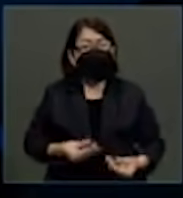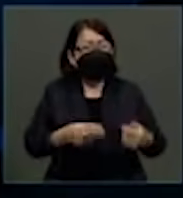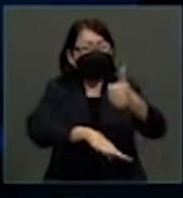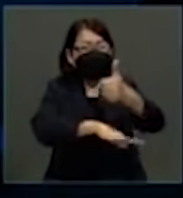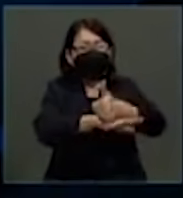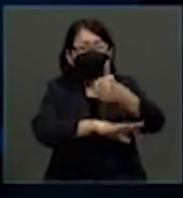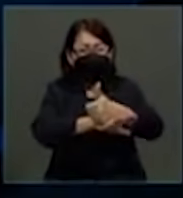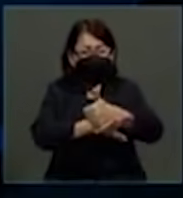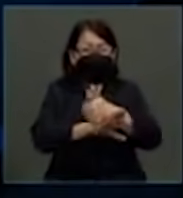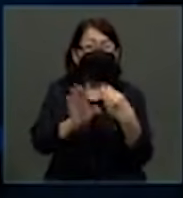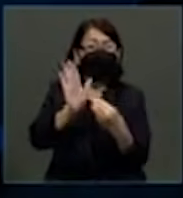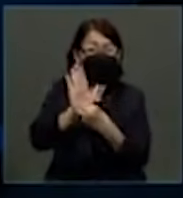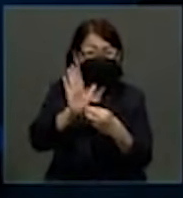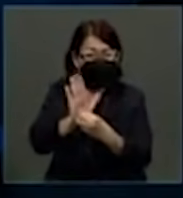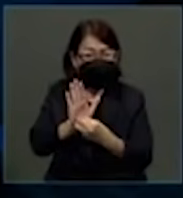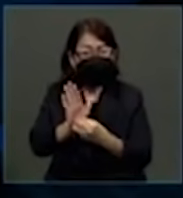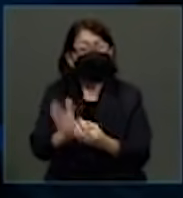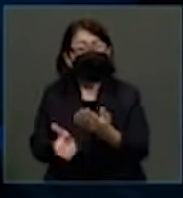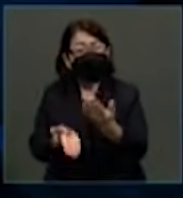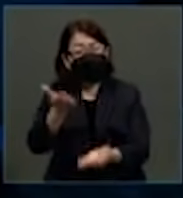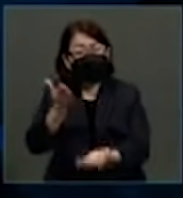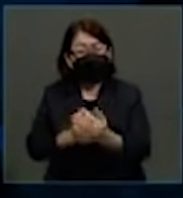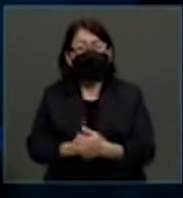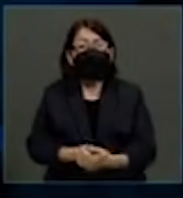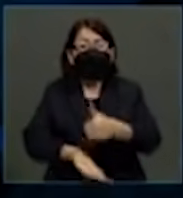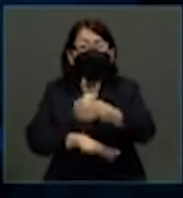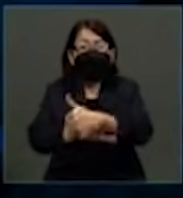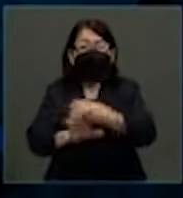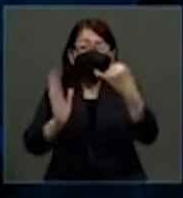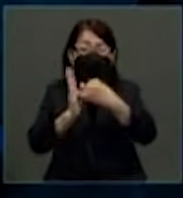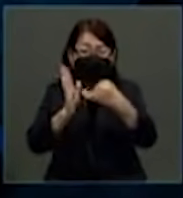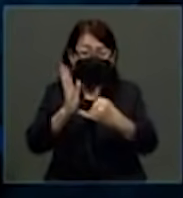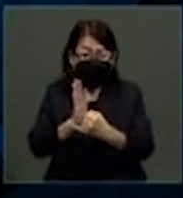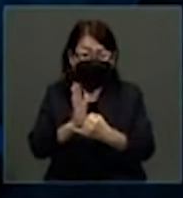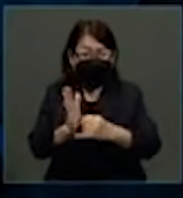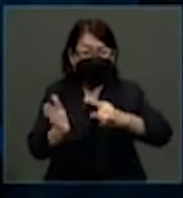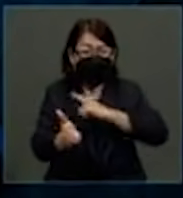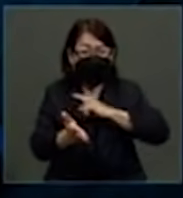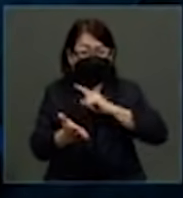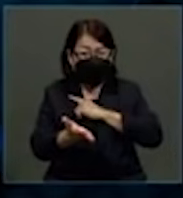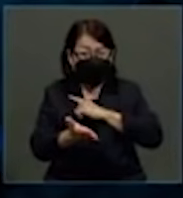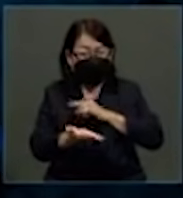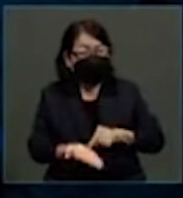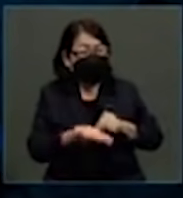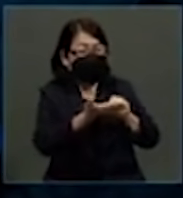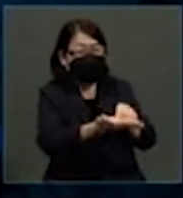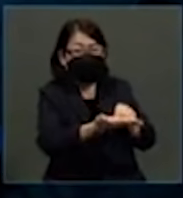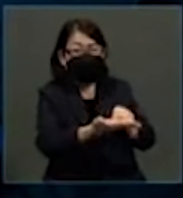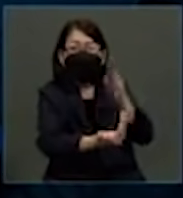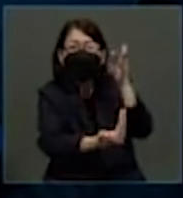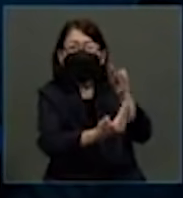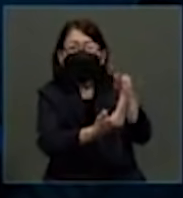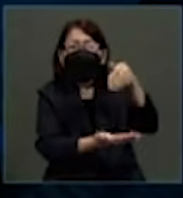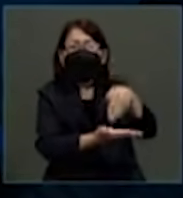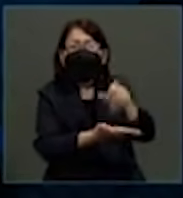4เป็นการทั่วไปเพื่อให้เหมาะสมและสอดคล้องกับสถานการณ์ให้ผู้ว่าราชการกรุงเทพมหานคร